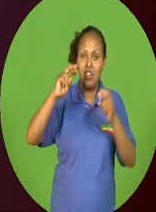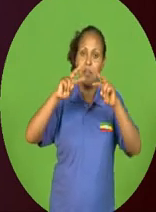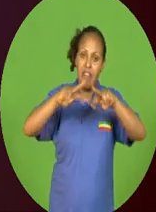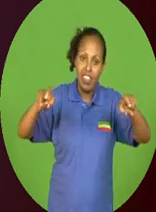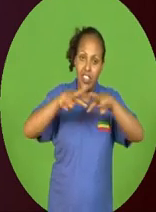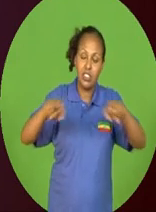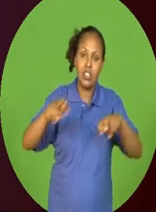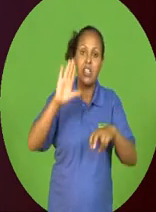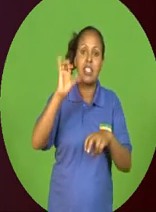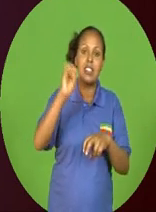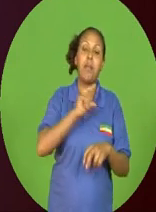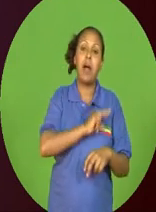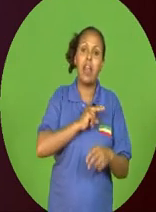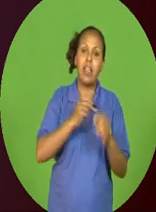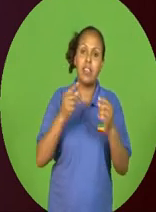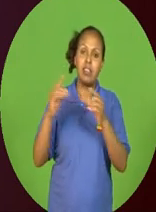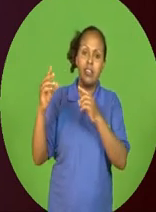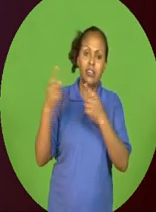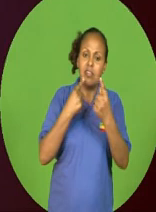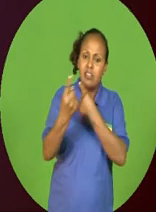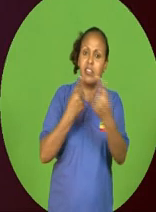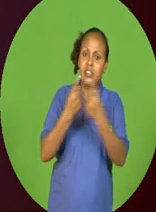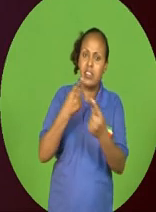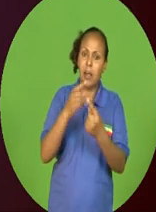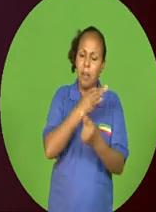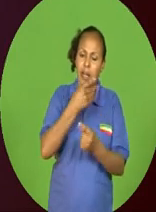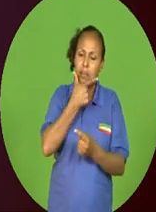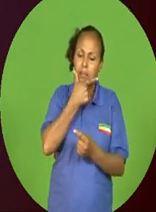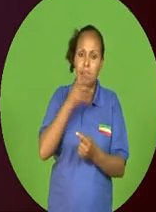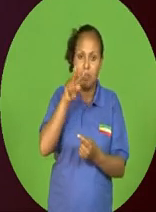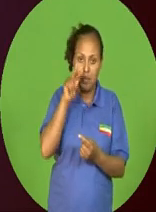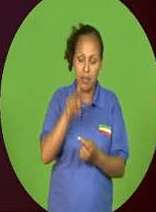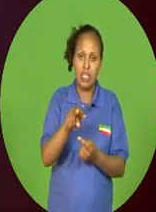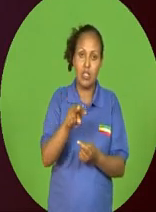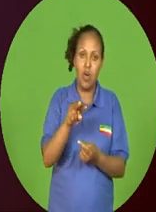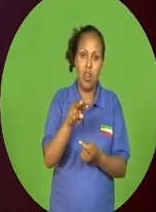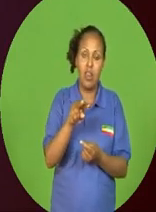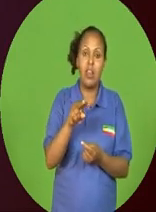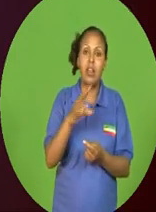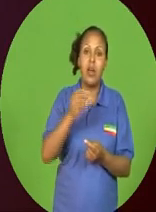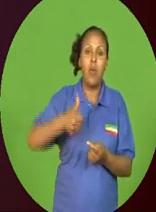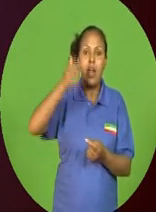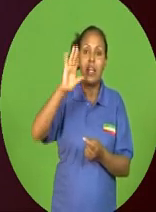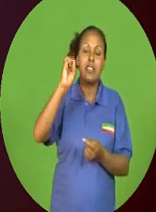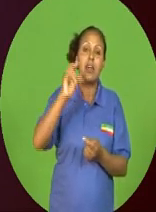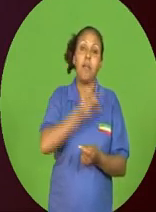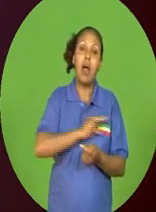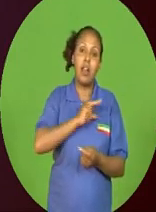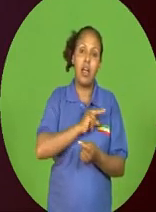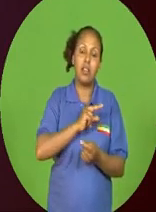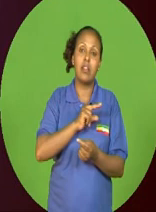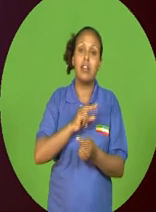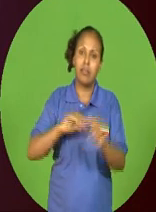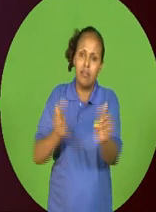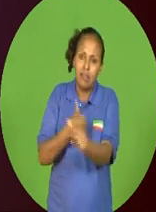መፈተሽ፣ የገጸ ባህሪያትን ምልልሶችና አስተያየቶች ማስተዋል፣ የዋና ገጸ